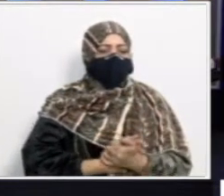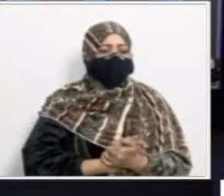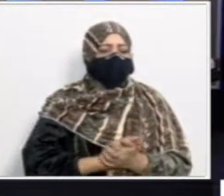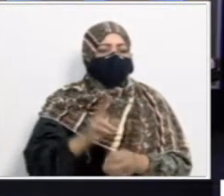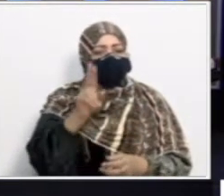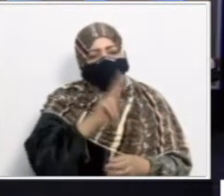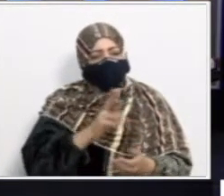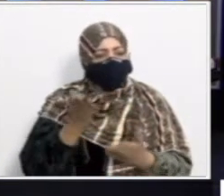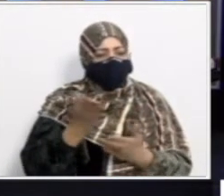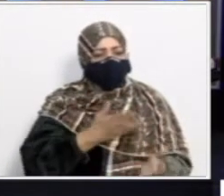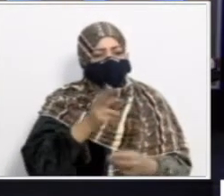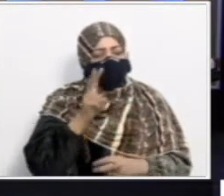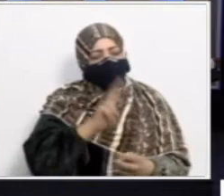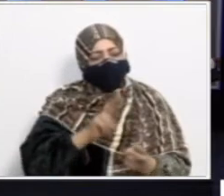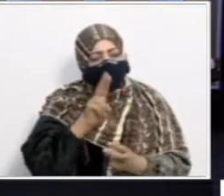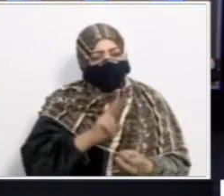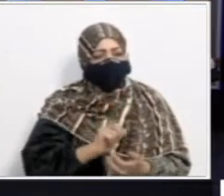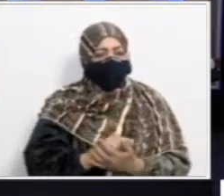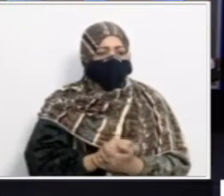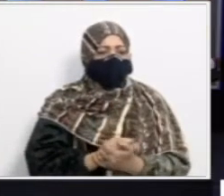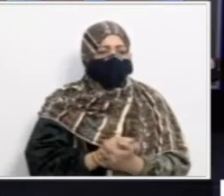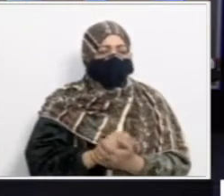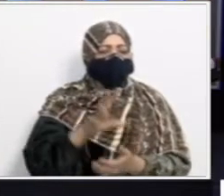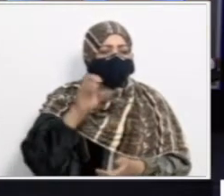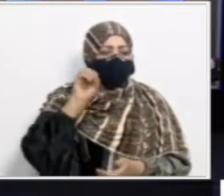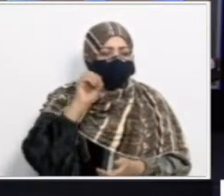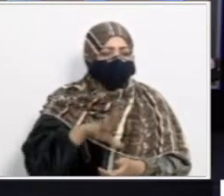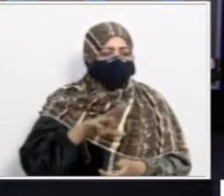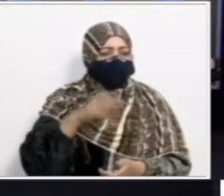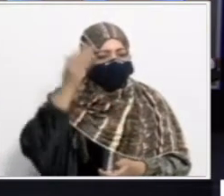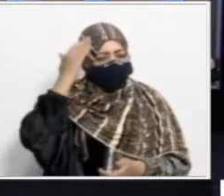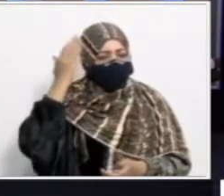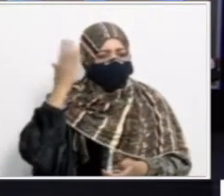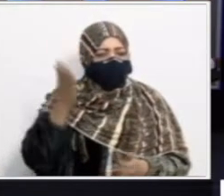هل يجوز للمرأة انها تلبس سروال البنطلون؟